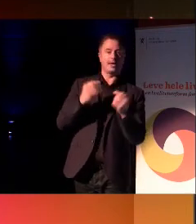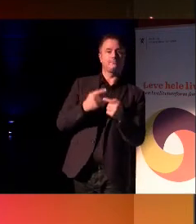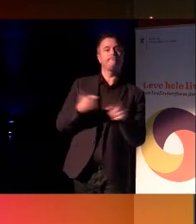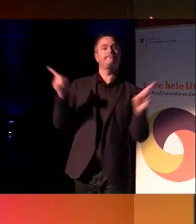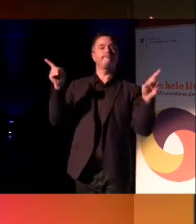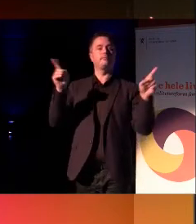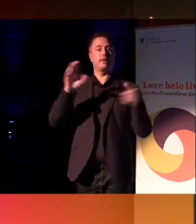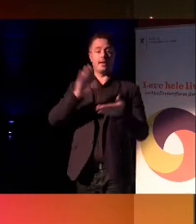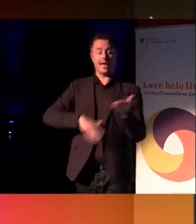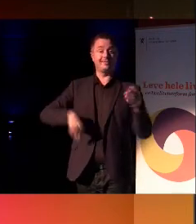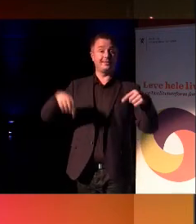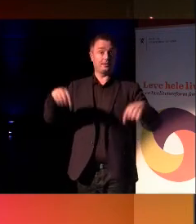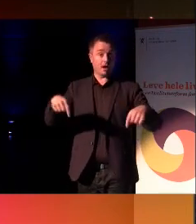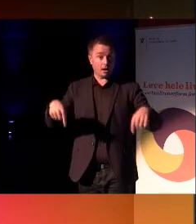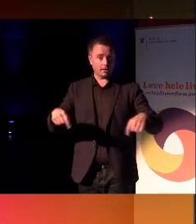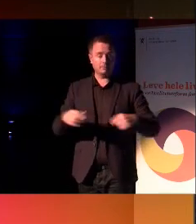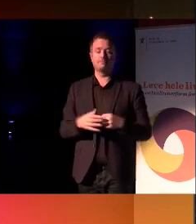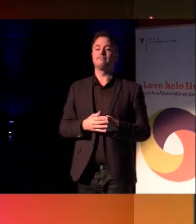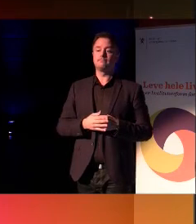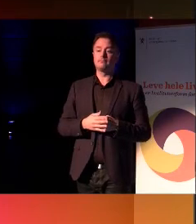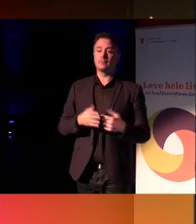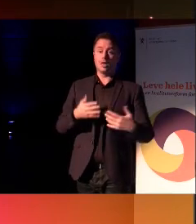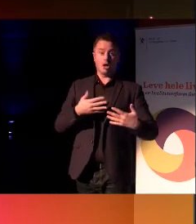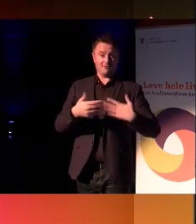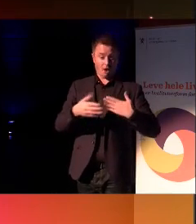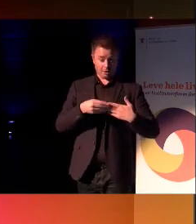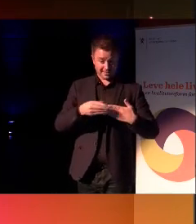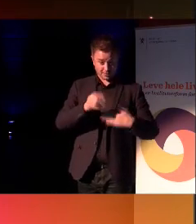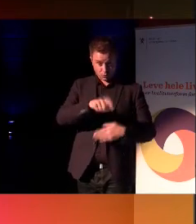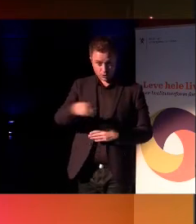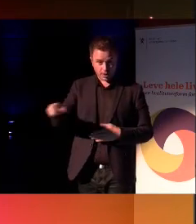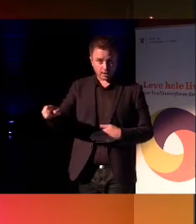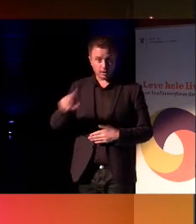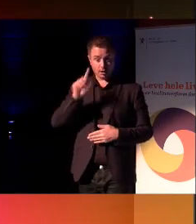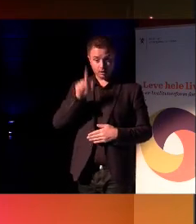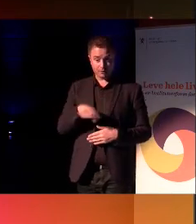Bruke de eksisterende fagressursene? Sitte det sammen på nytt?